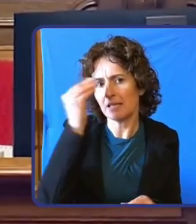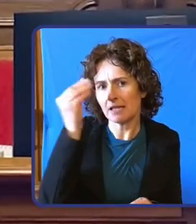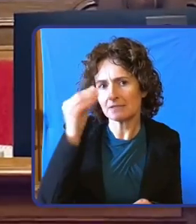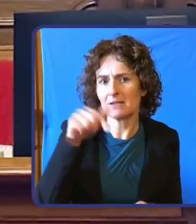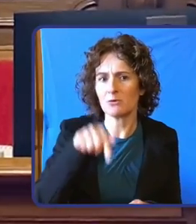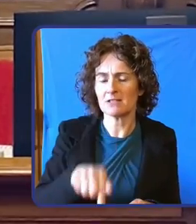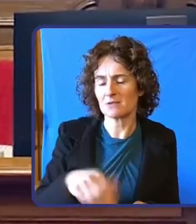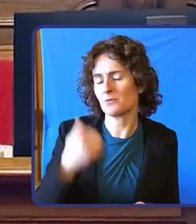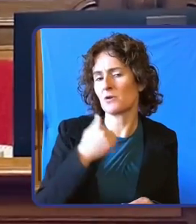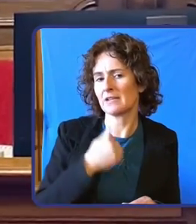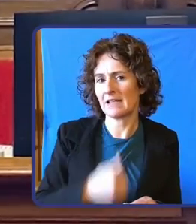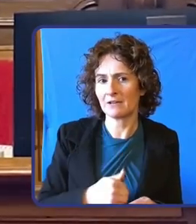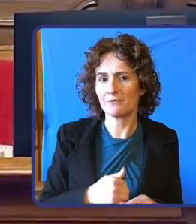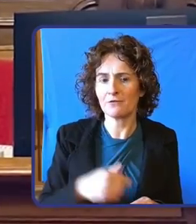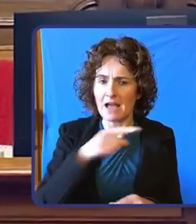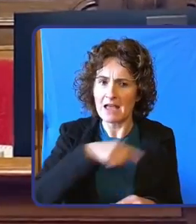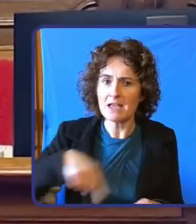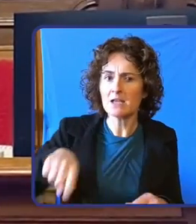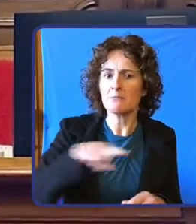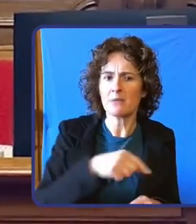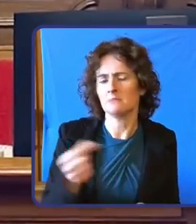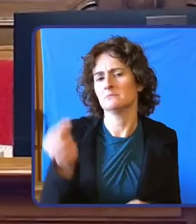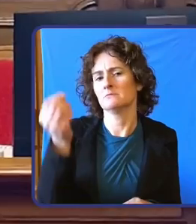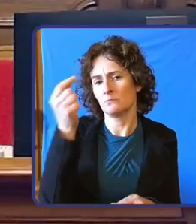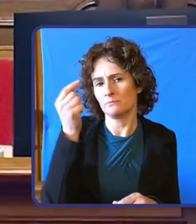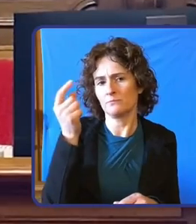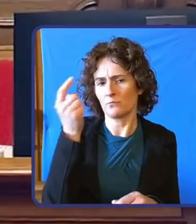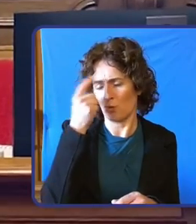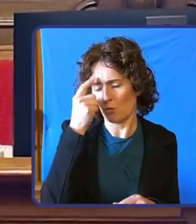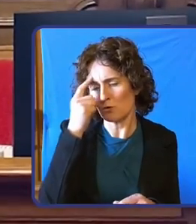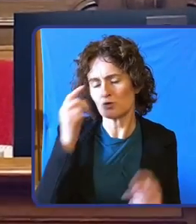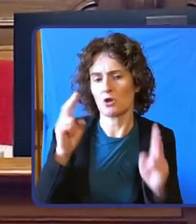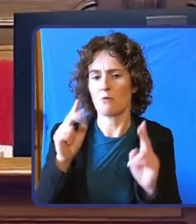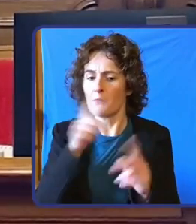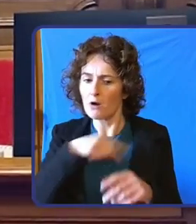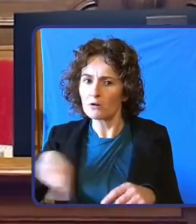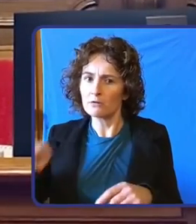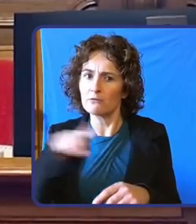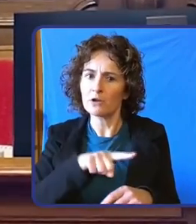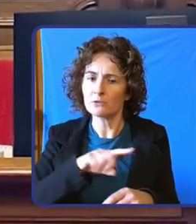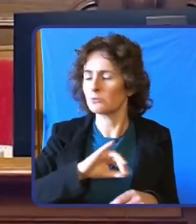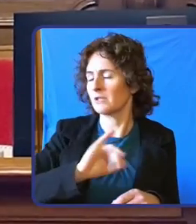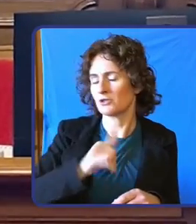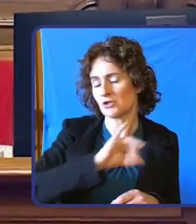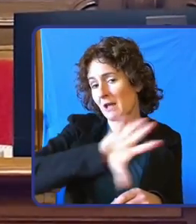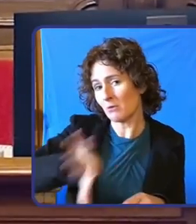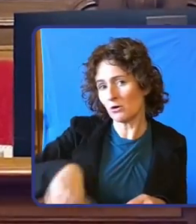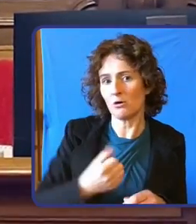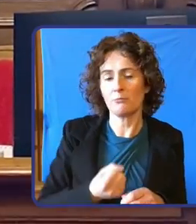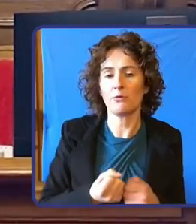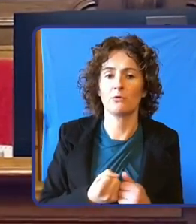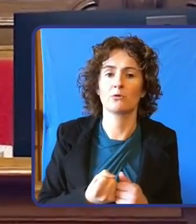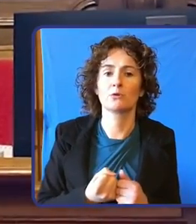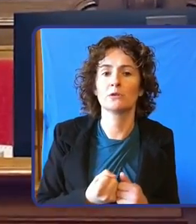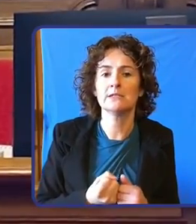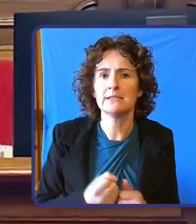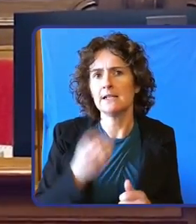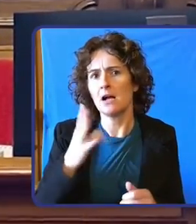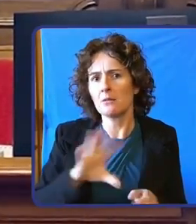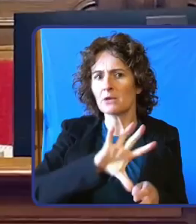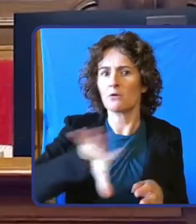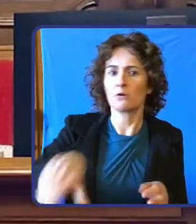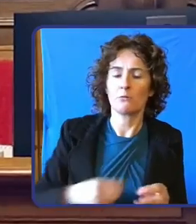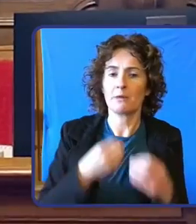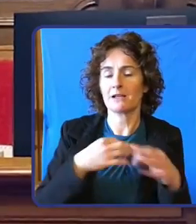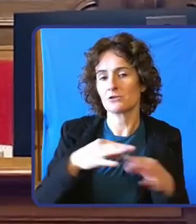mi megoldottunk, mert okosabbak vagyunk és nem lopunk. És akkor beszélhetnénk még az emlékpontnak a oldaláról is. Amikor lopással készül valami, akkor annak